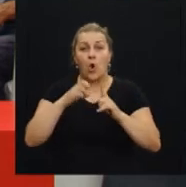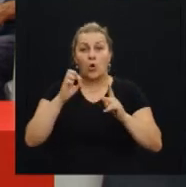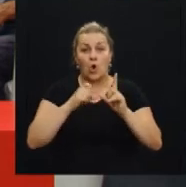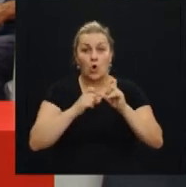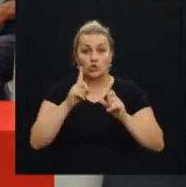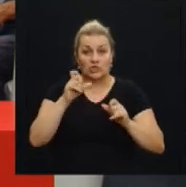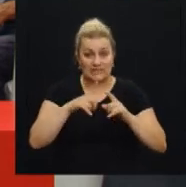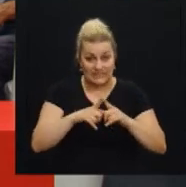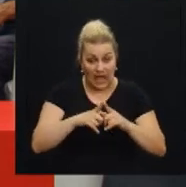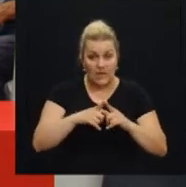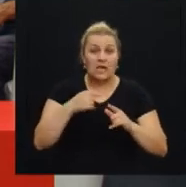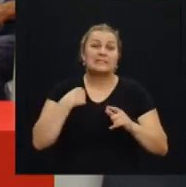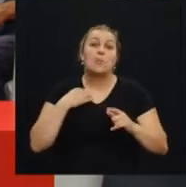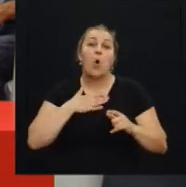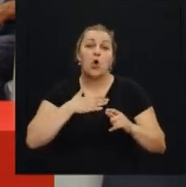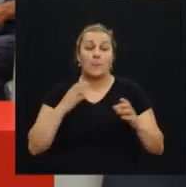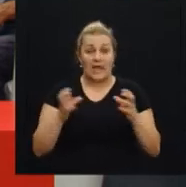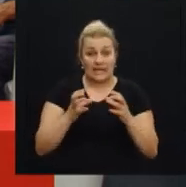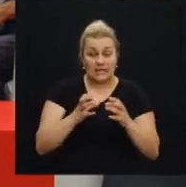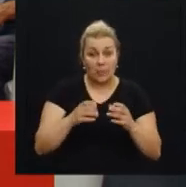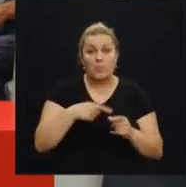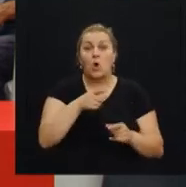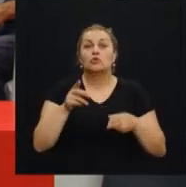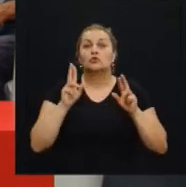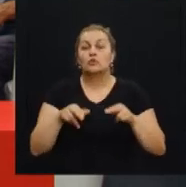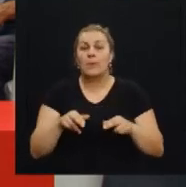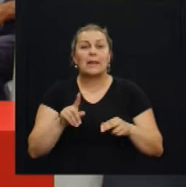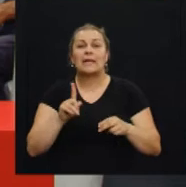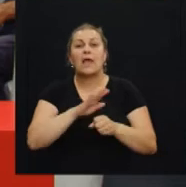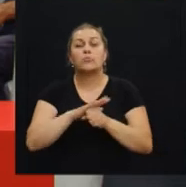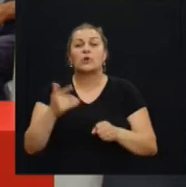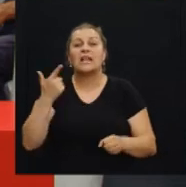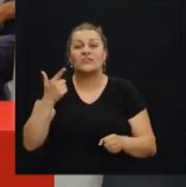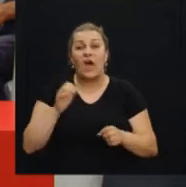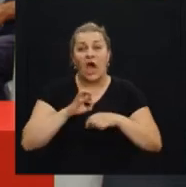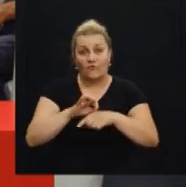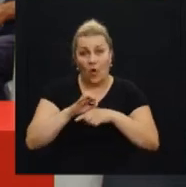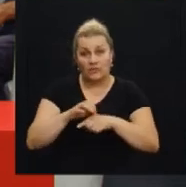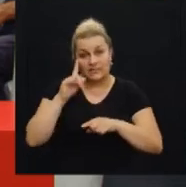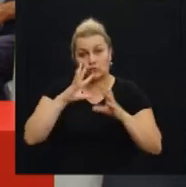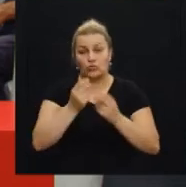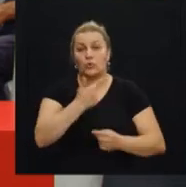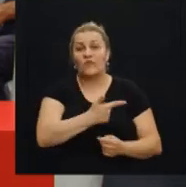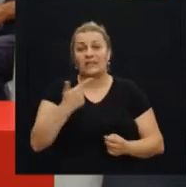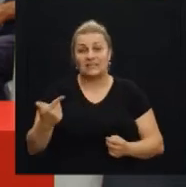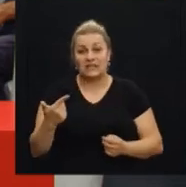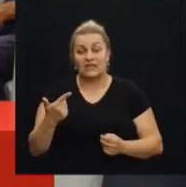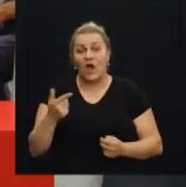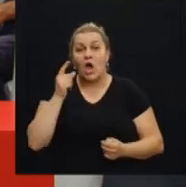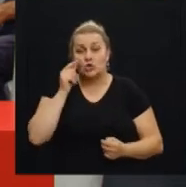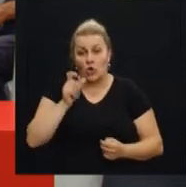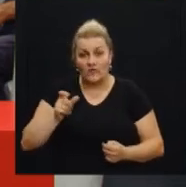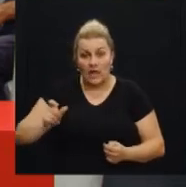sa mojom ekipom. Ta ekipa je imala nepuna dva voda, 22 čovjeka.